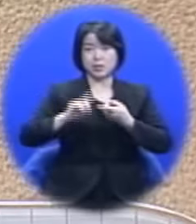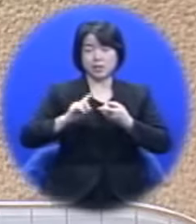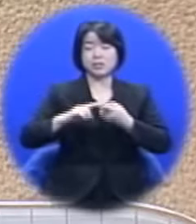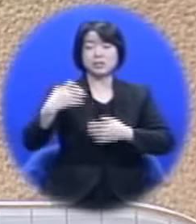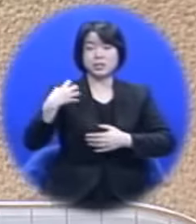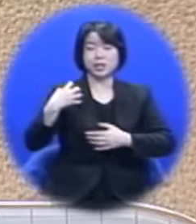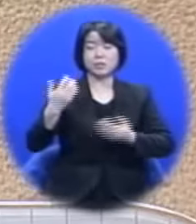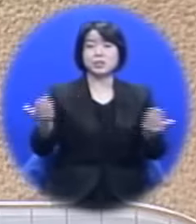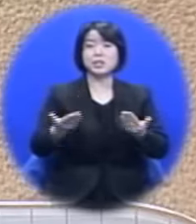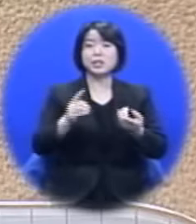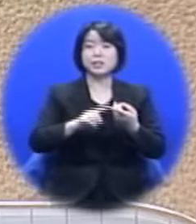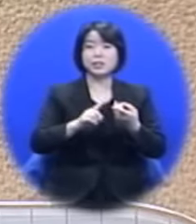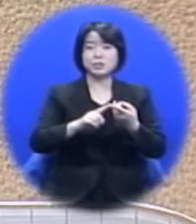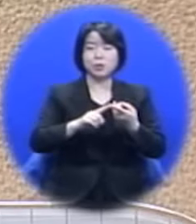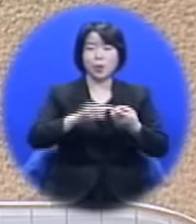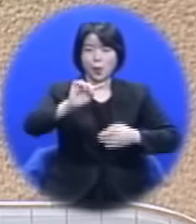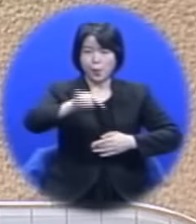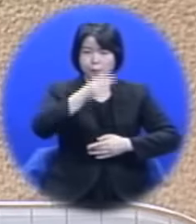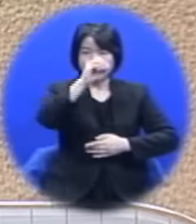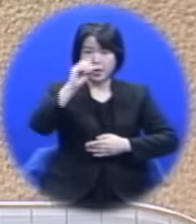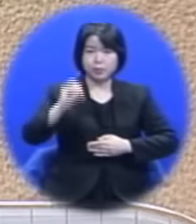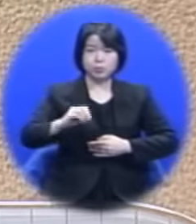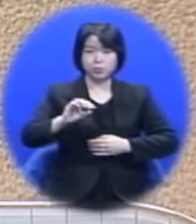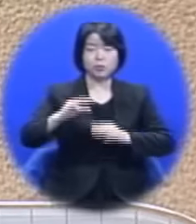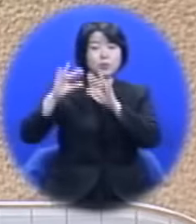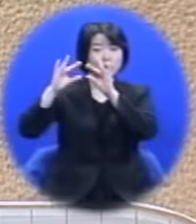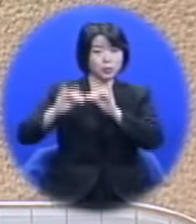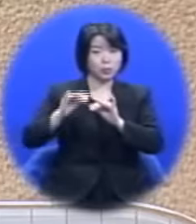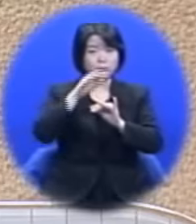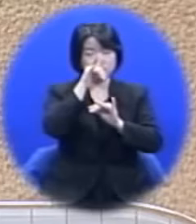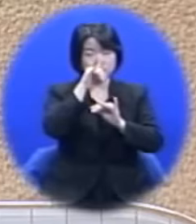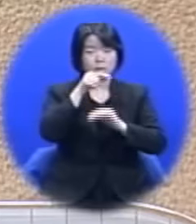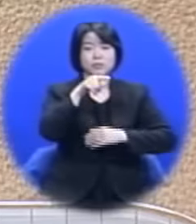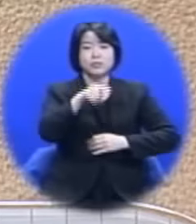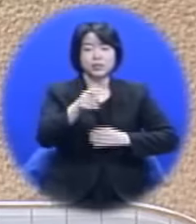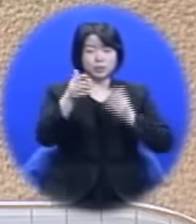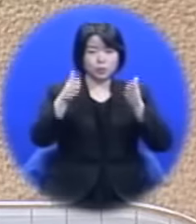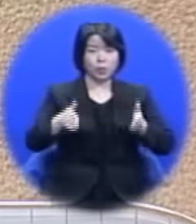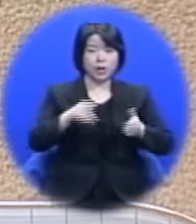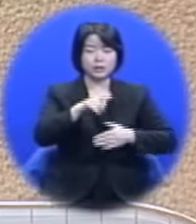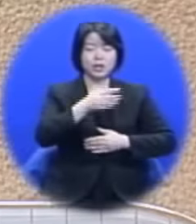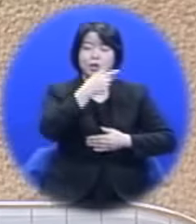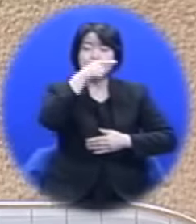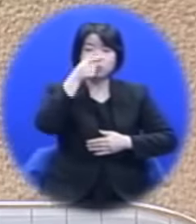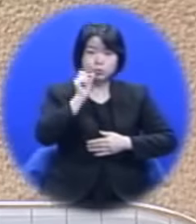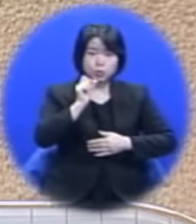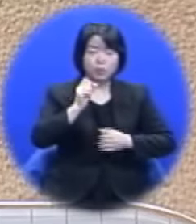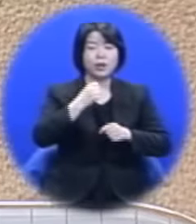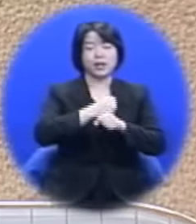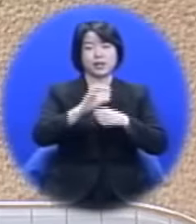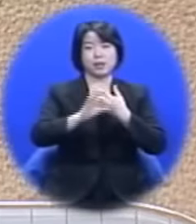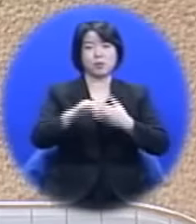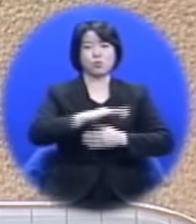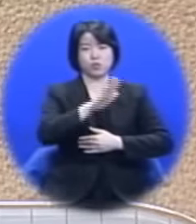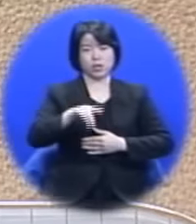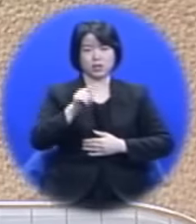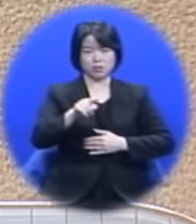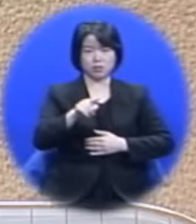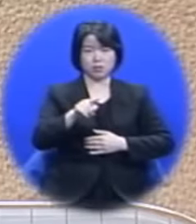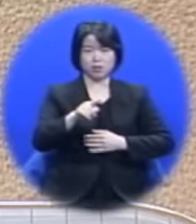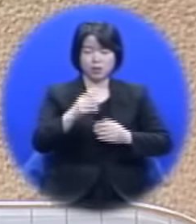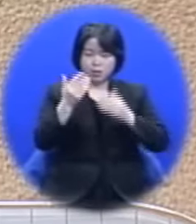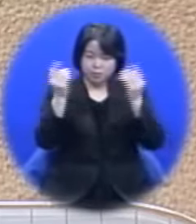일에 100% 동의합니다 그동안 그 점이 부족했다면 반드시 그건 우리가 보완해야 할